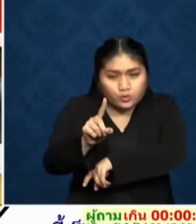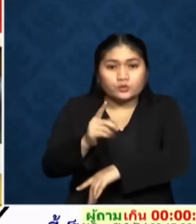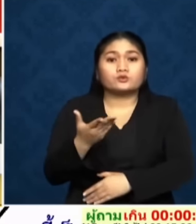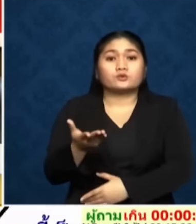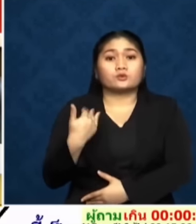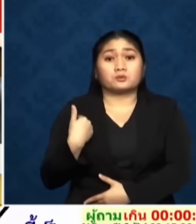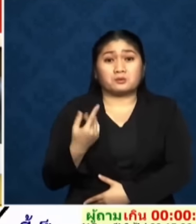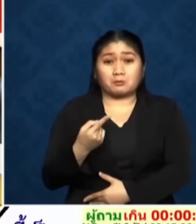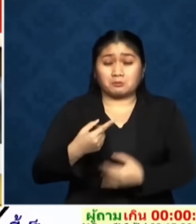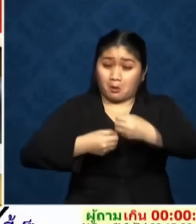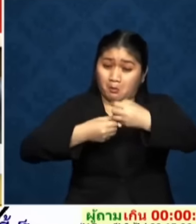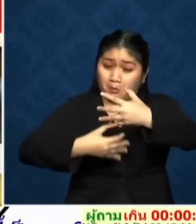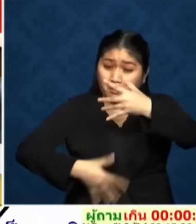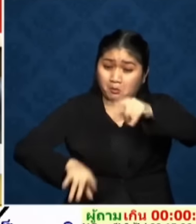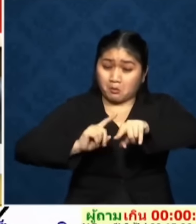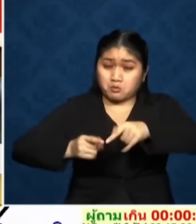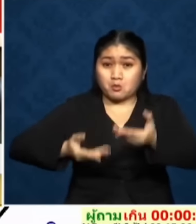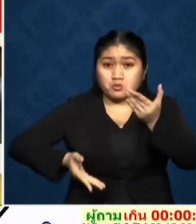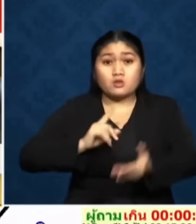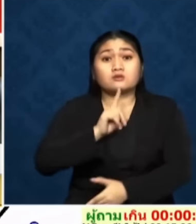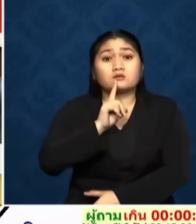ระทู้ให้ถาม